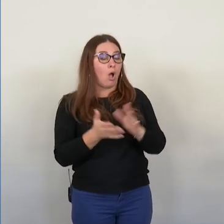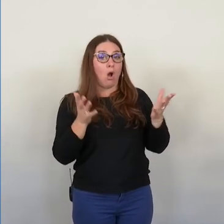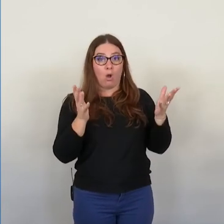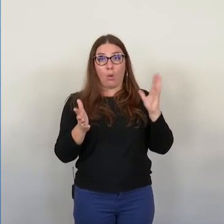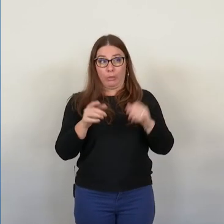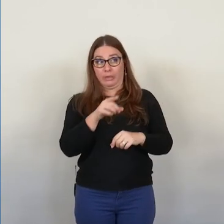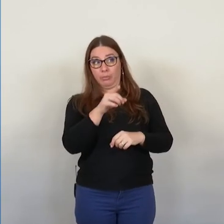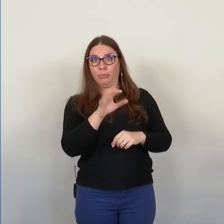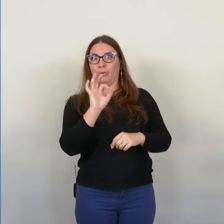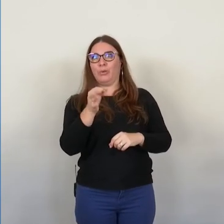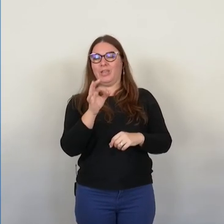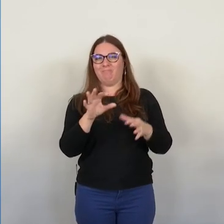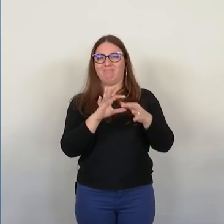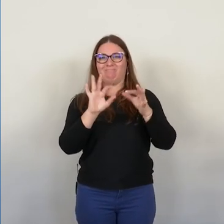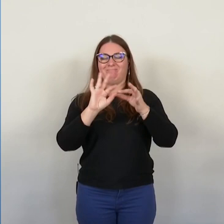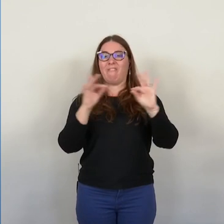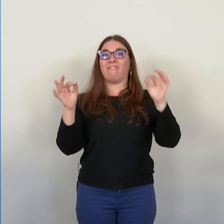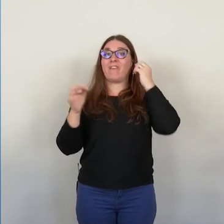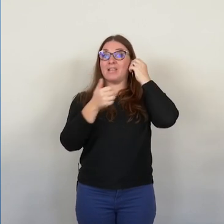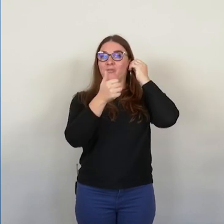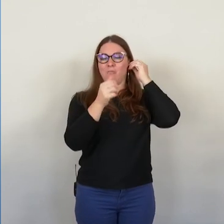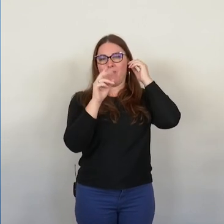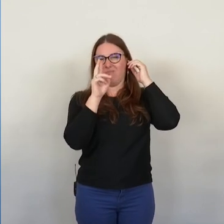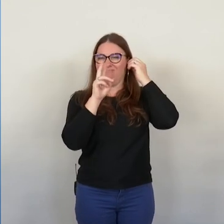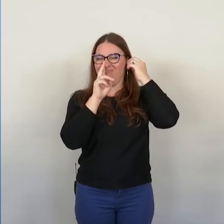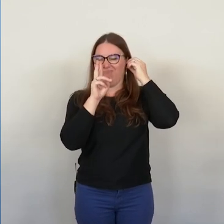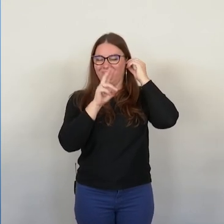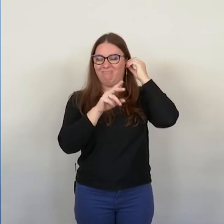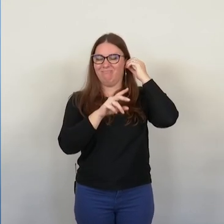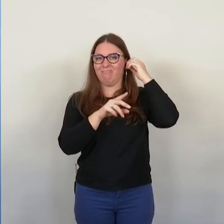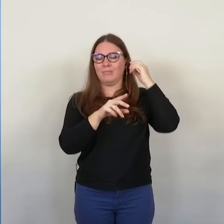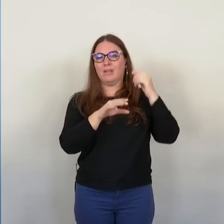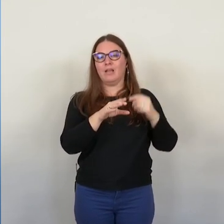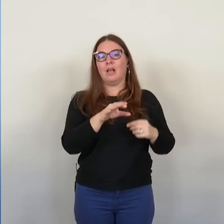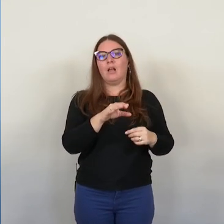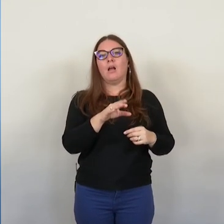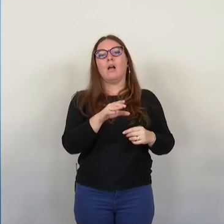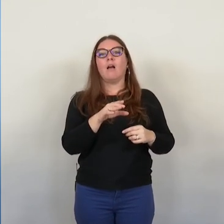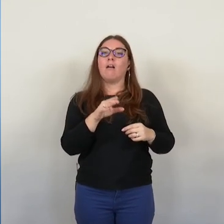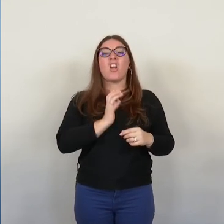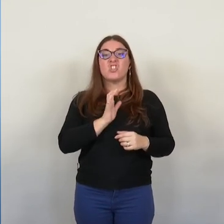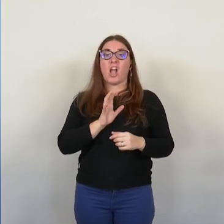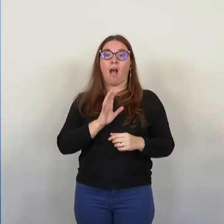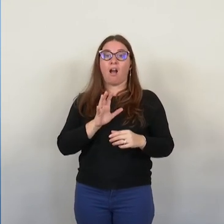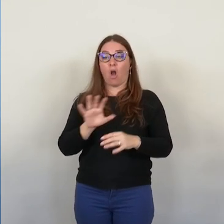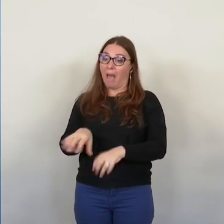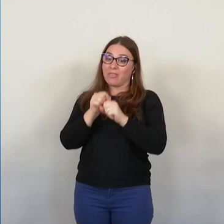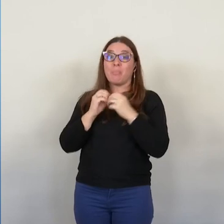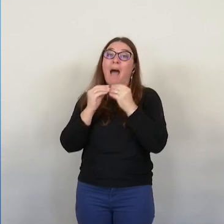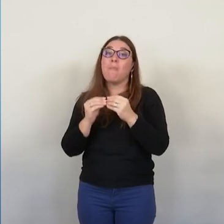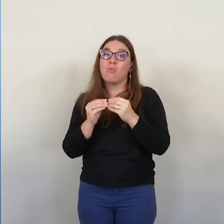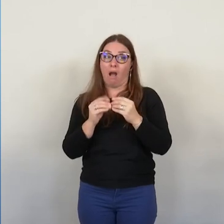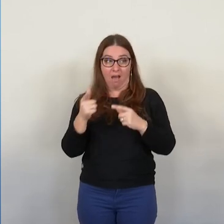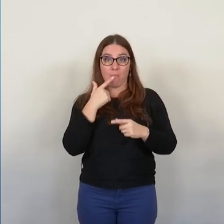ce qui était César puisque le le la phrase que qui vous a amusé sur le fait d'adopter un chien quand on veut de l'amour